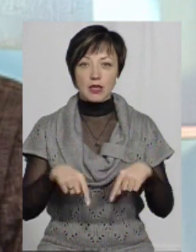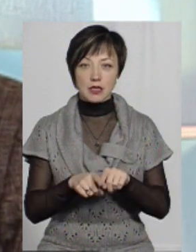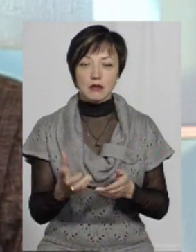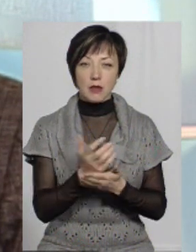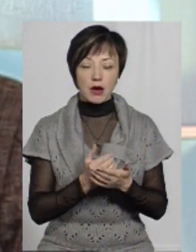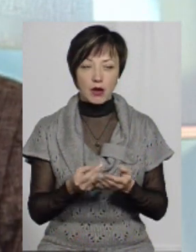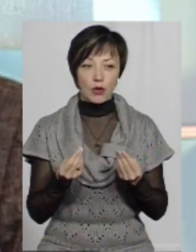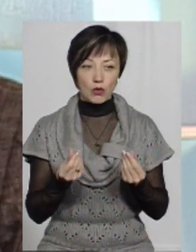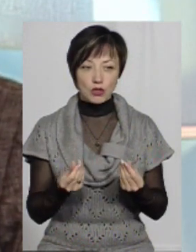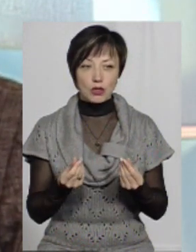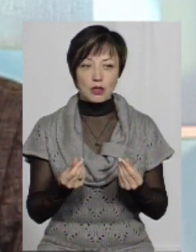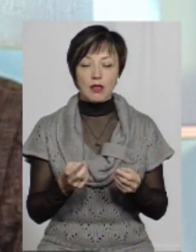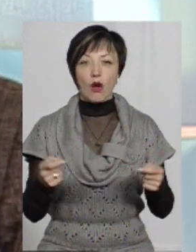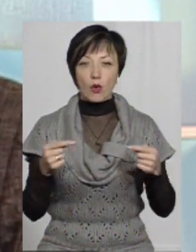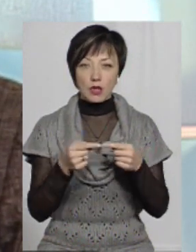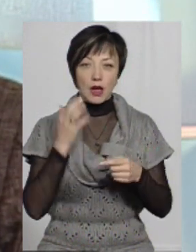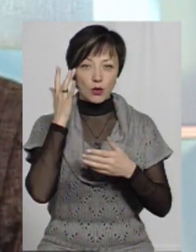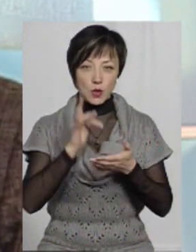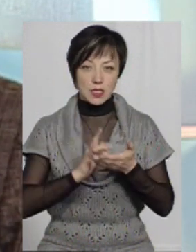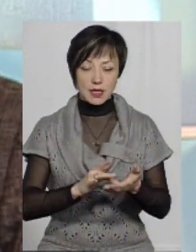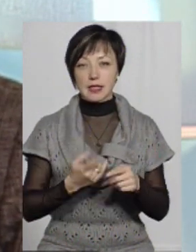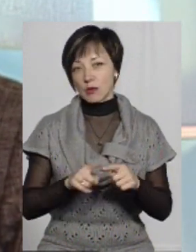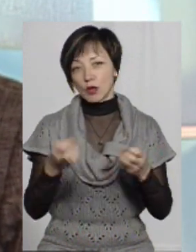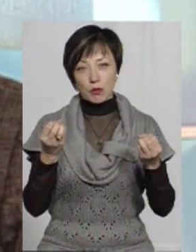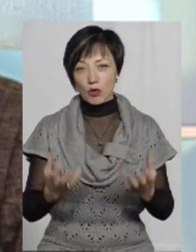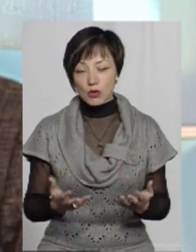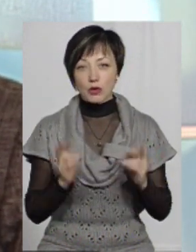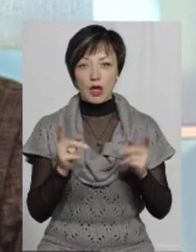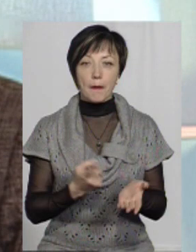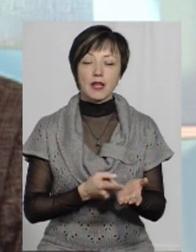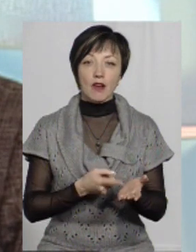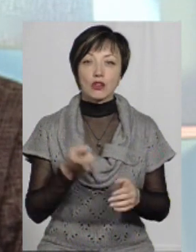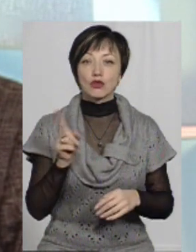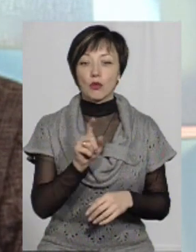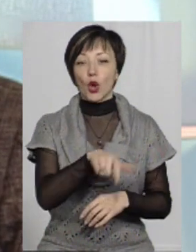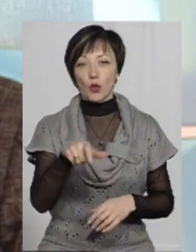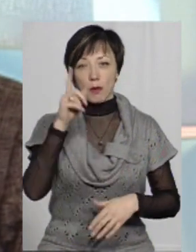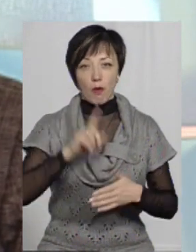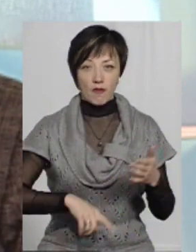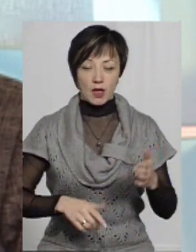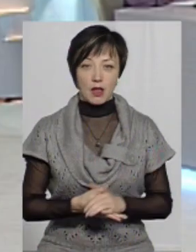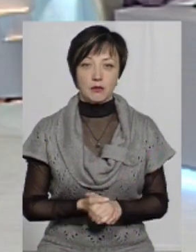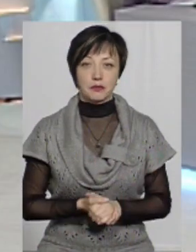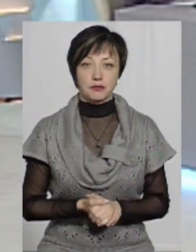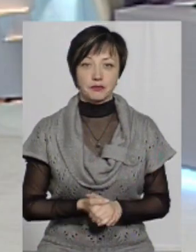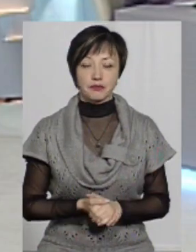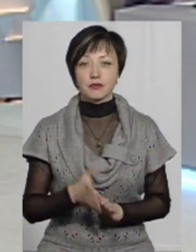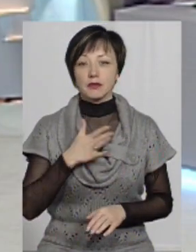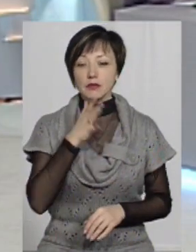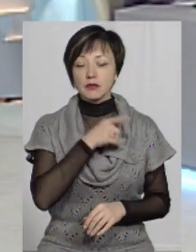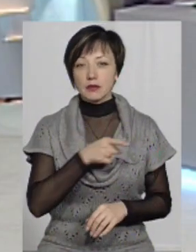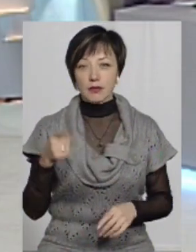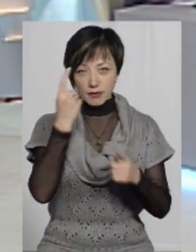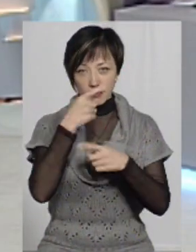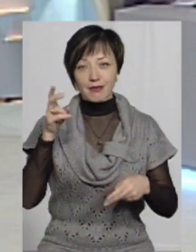організація збирає кошти от на конкретну ціль. Це буде просто як підтвердження, щоб люди повірили. Наш час